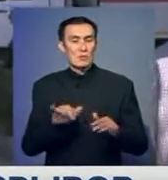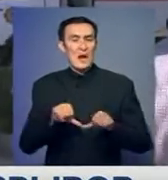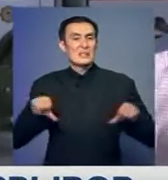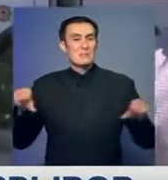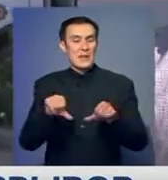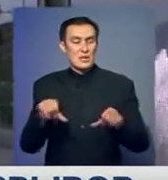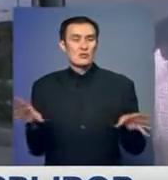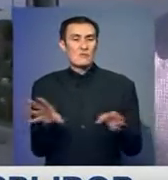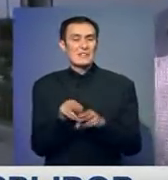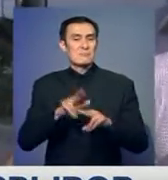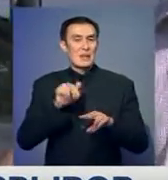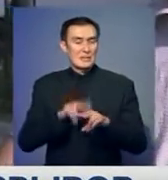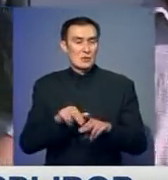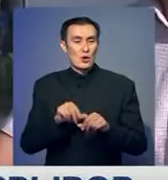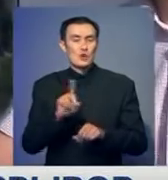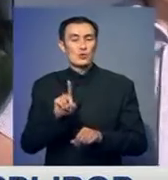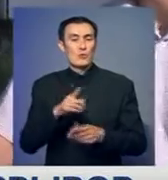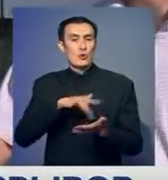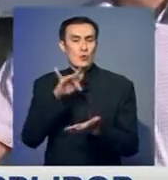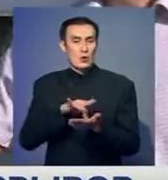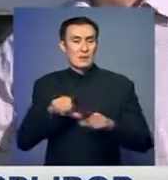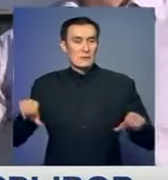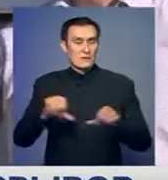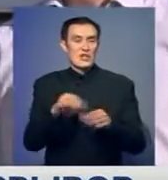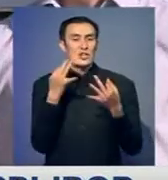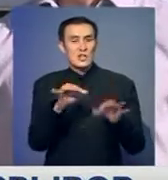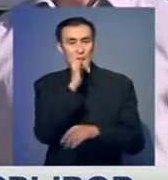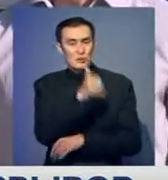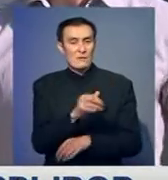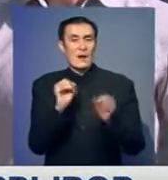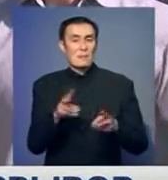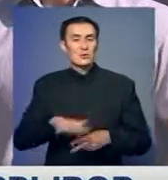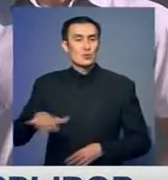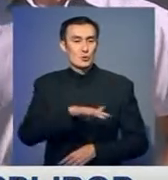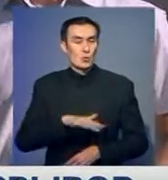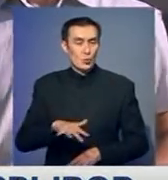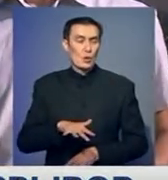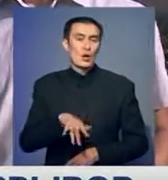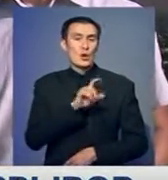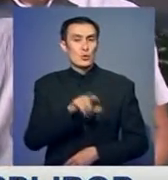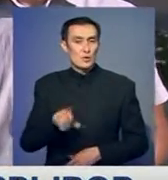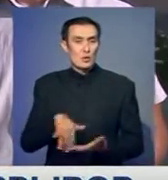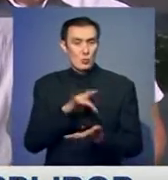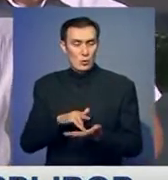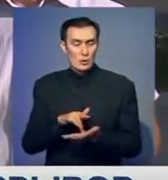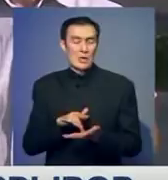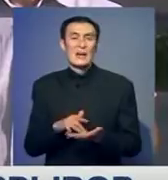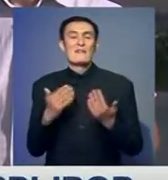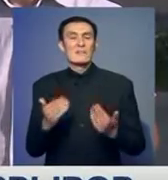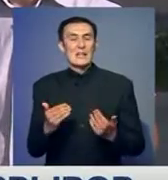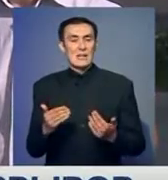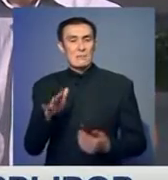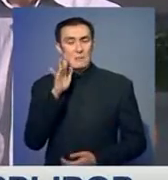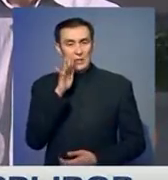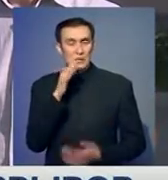оцеплению совместно с ДВД, по оцеплению города Арысь и недопущению в опасные зоны жителей города. В данный момент,